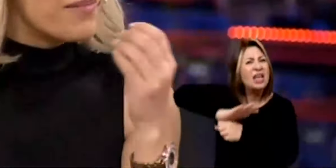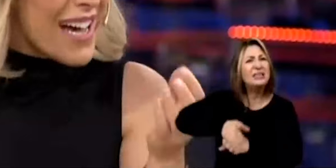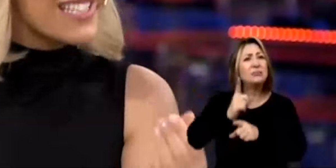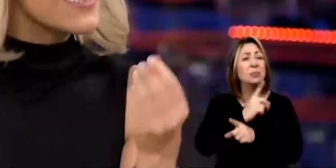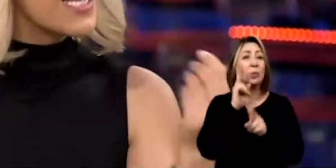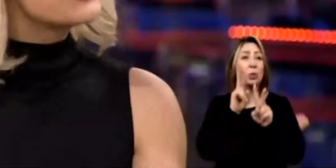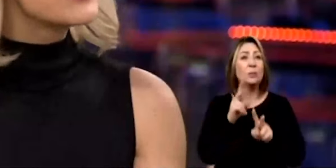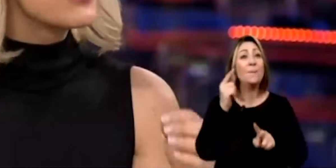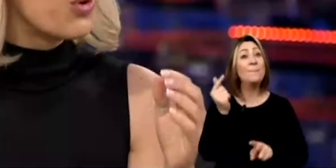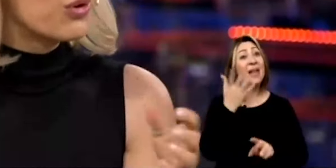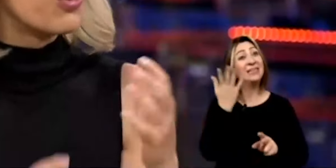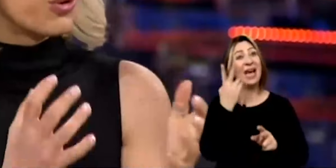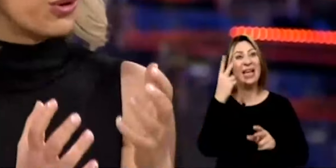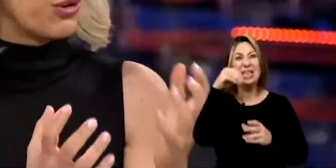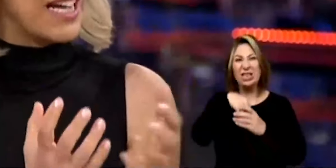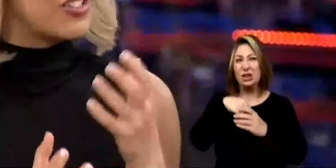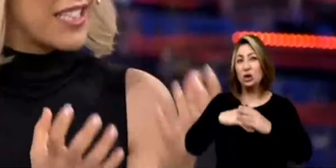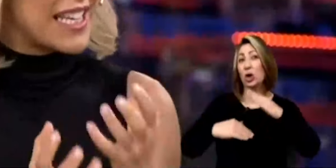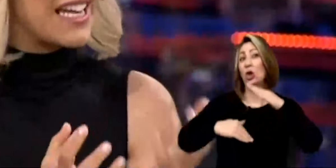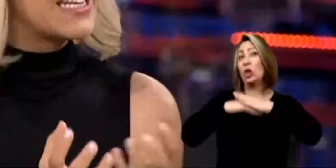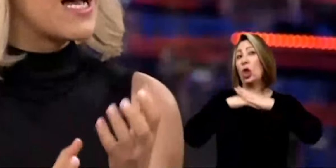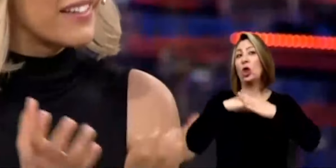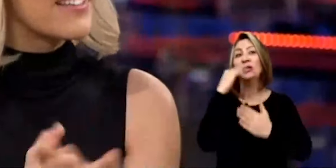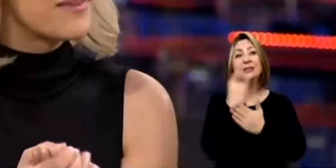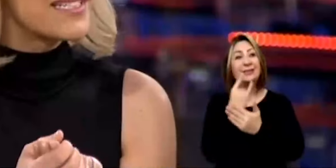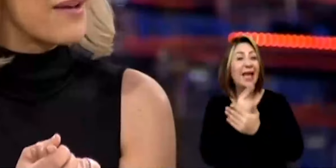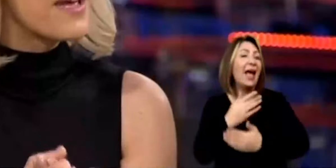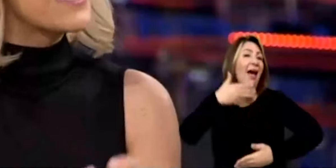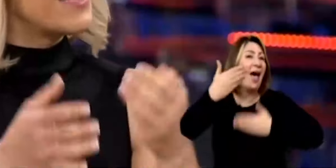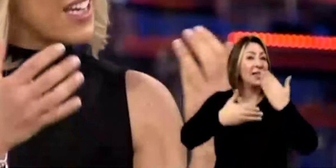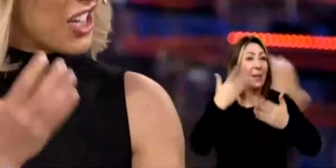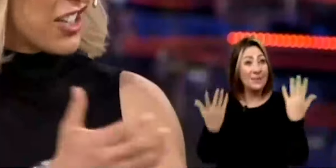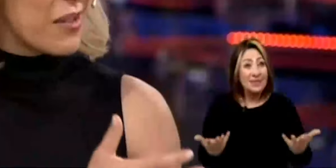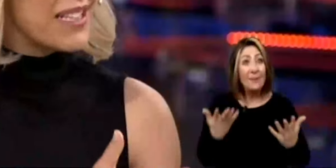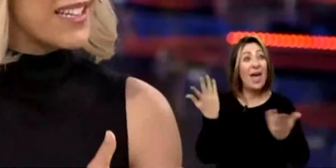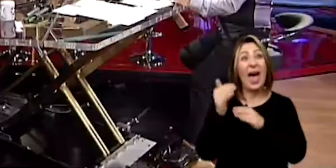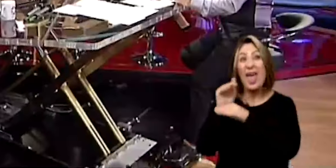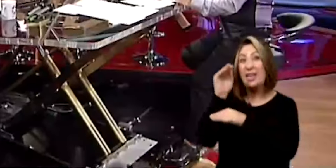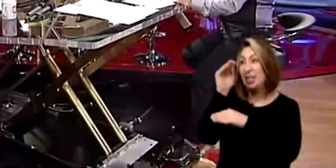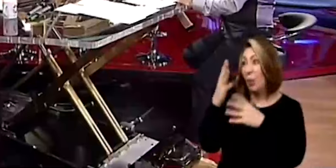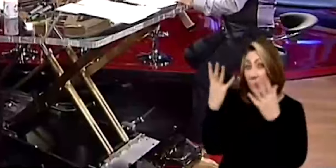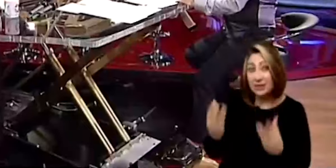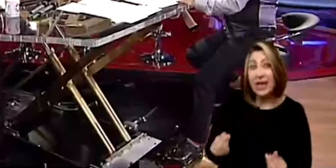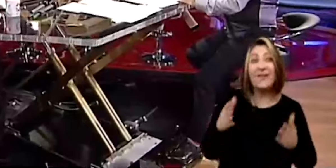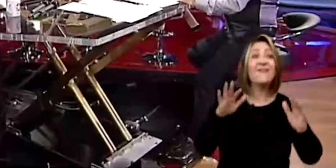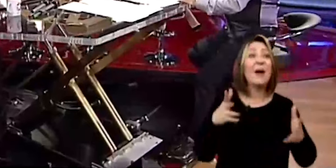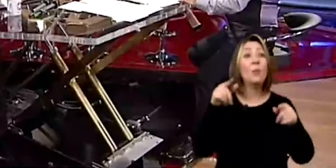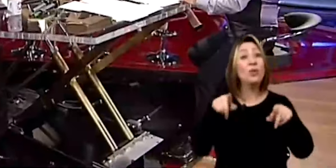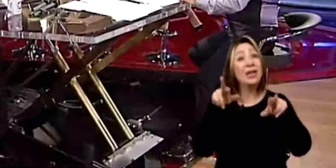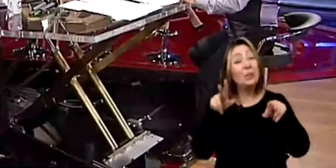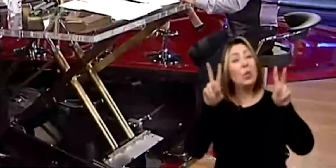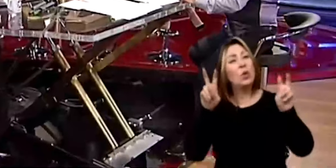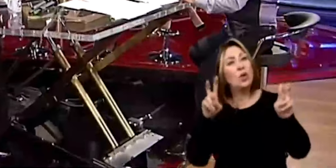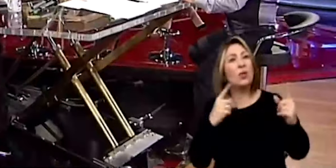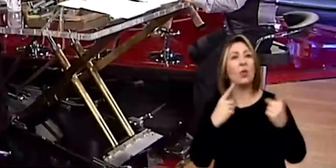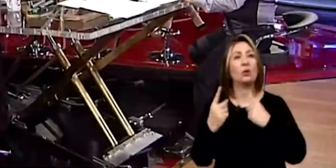görüyoruz. Birazcık daha içi dolu olan cinselliği anlatabilsem ya da yaşatabilsek ya da işte bunun gibi